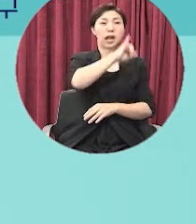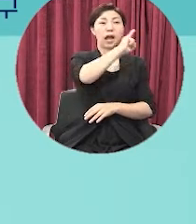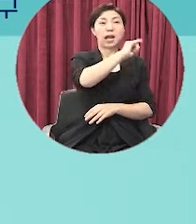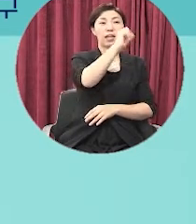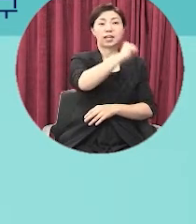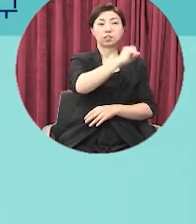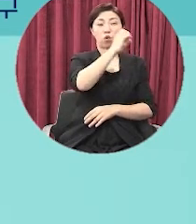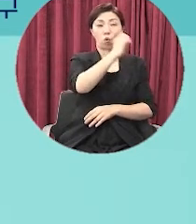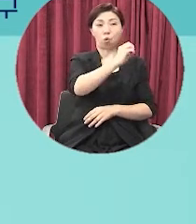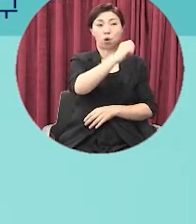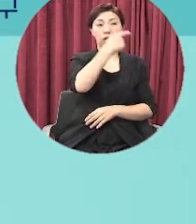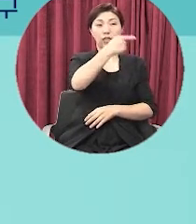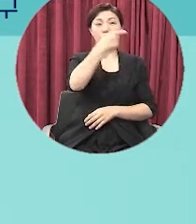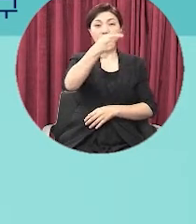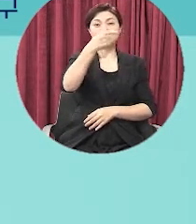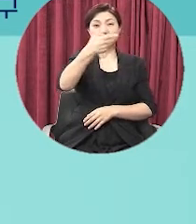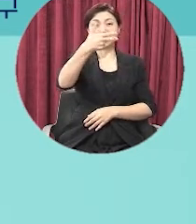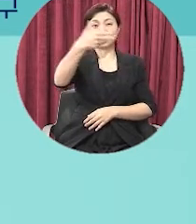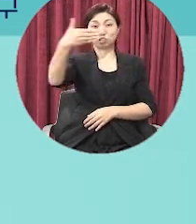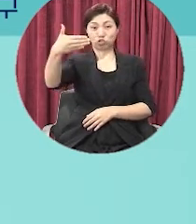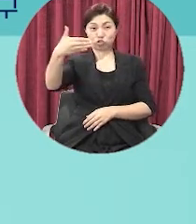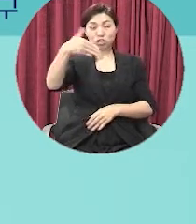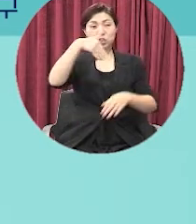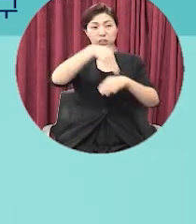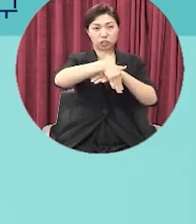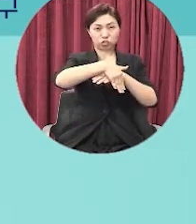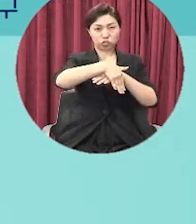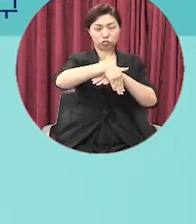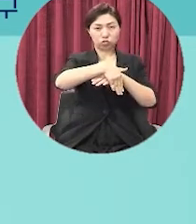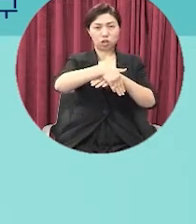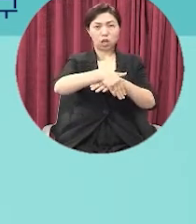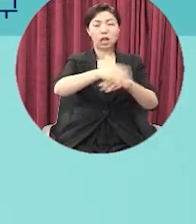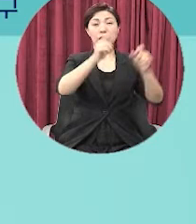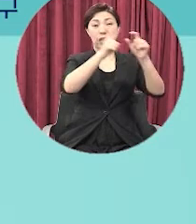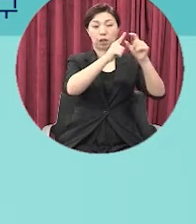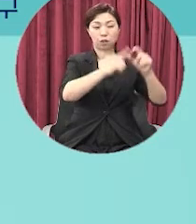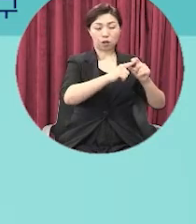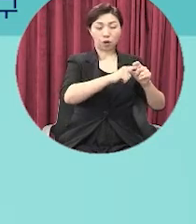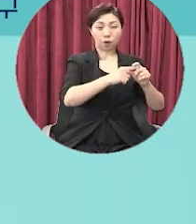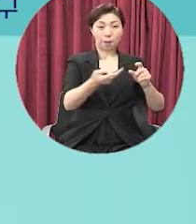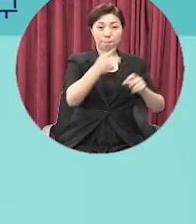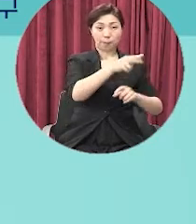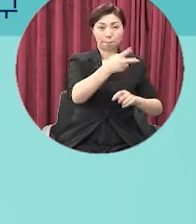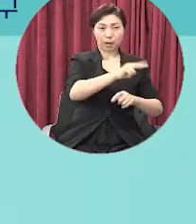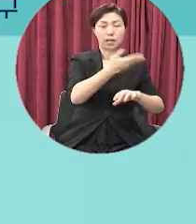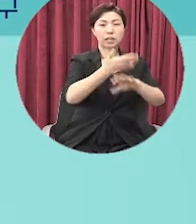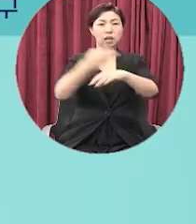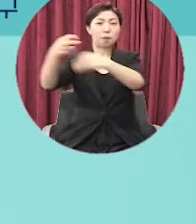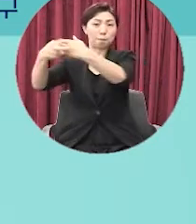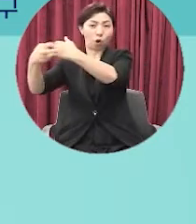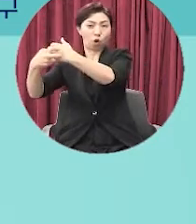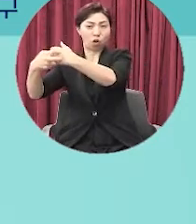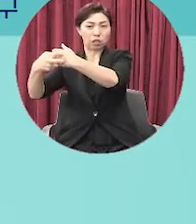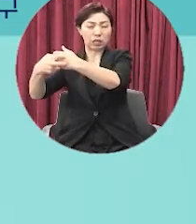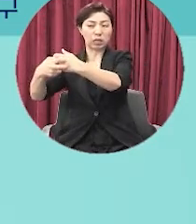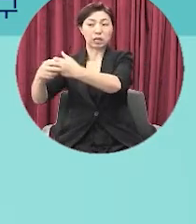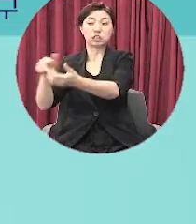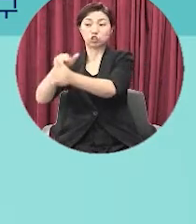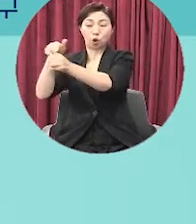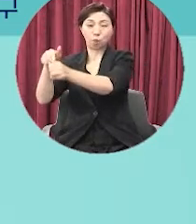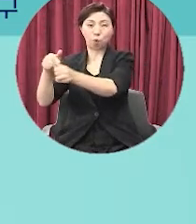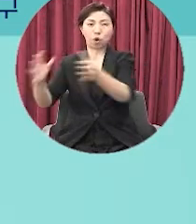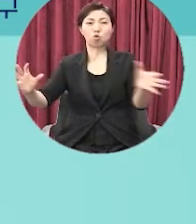의해서 항목들이 서설 되고 표준적인 관 식으로 서로 다른 배우님 데이터로 통합되어서 이동하게 됩니다 그리고 이제